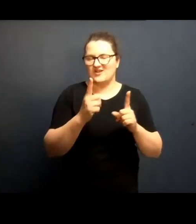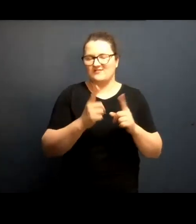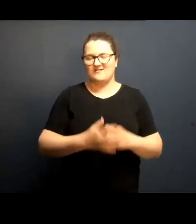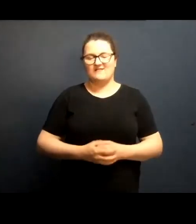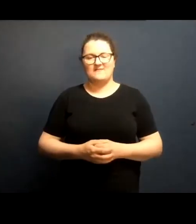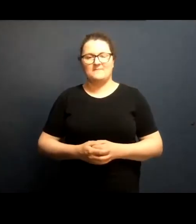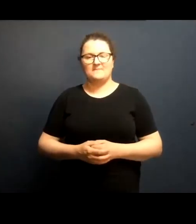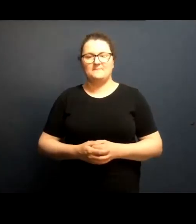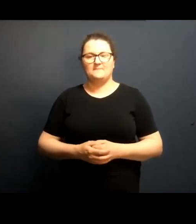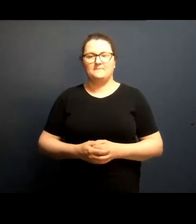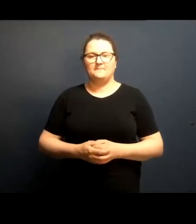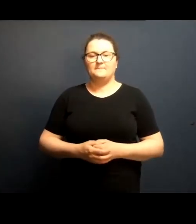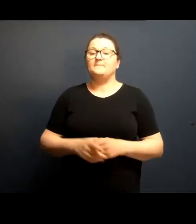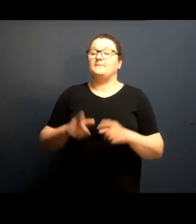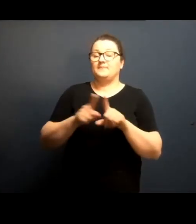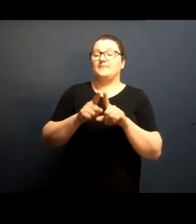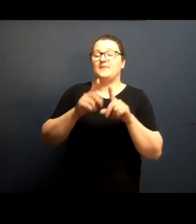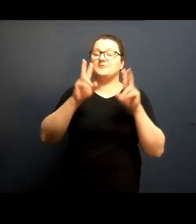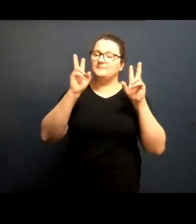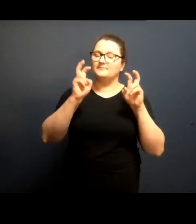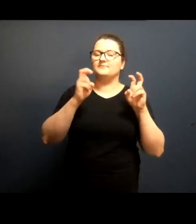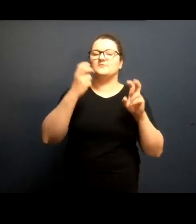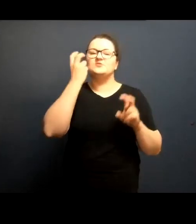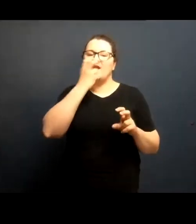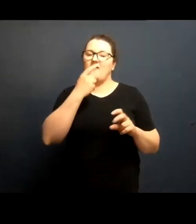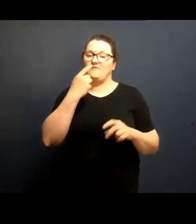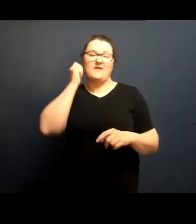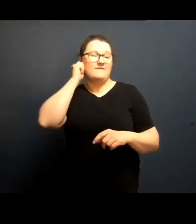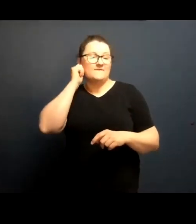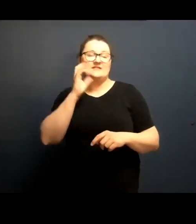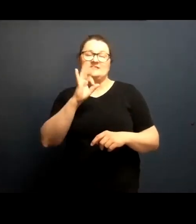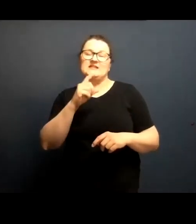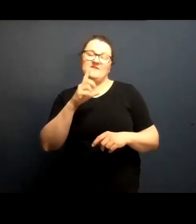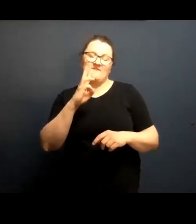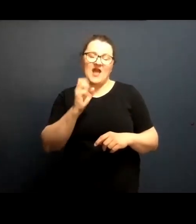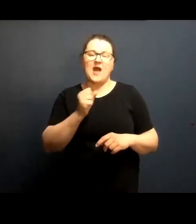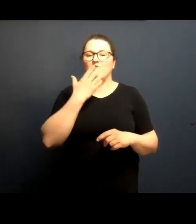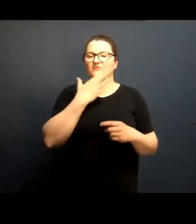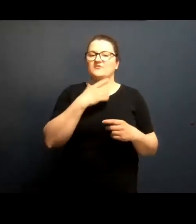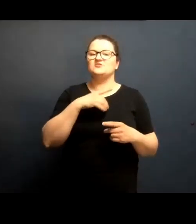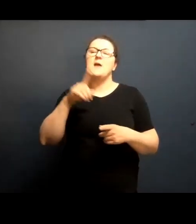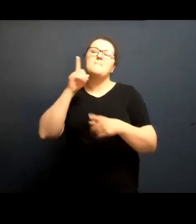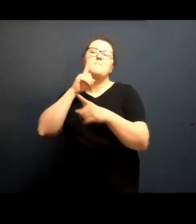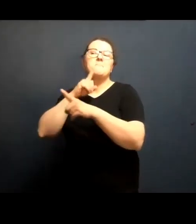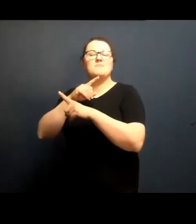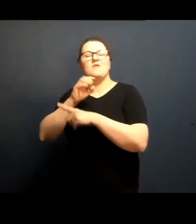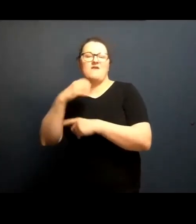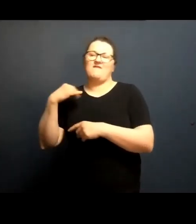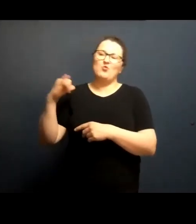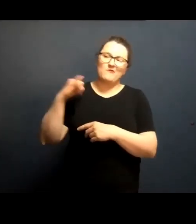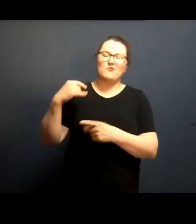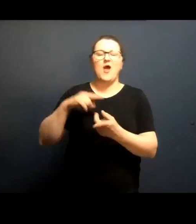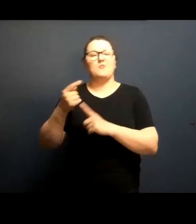Tutaj też jest ciekawa wypowiedź Sylwii. Panowie w moim wieku, czy trochę starsi, wolą nowszy model, czyli